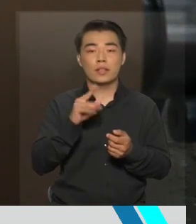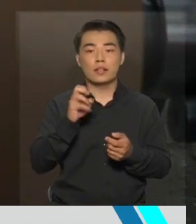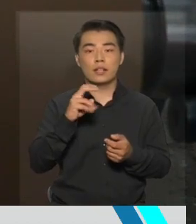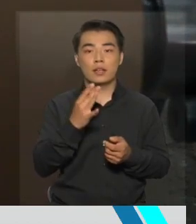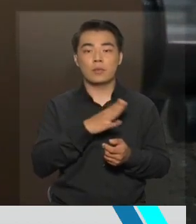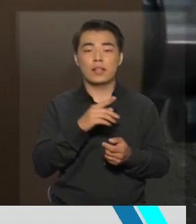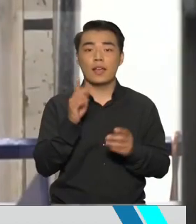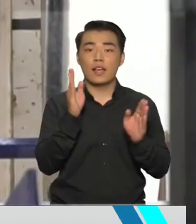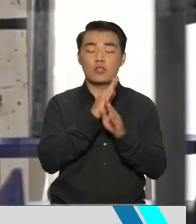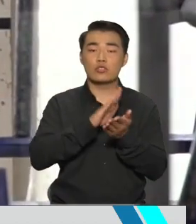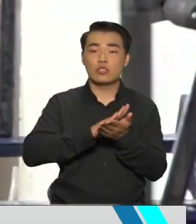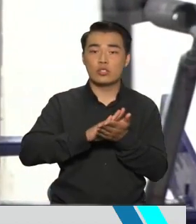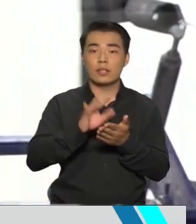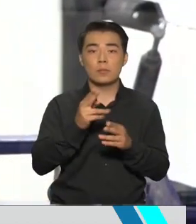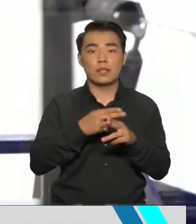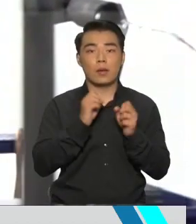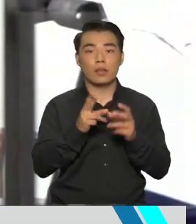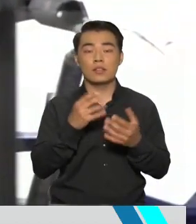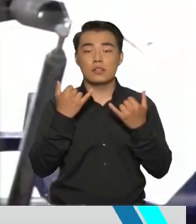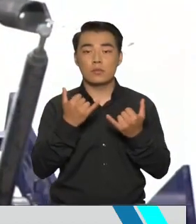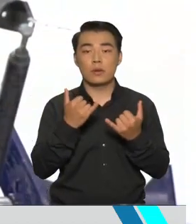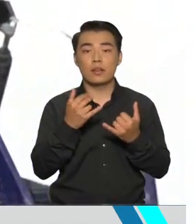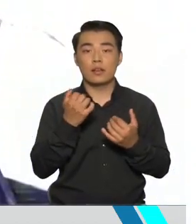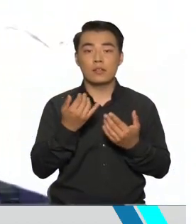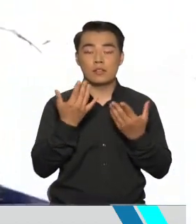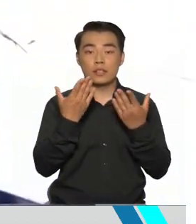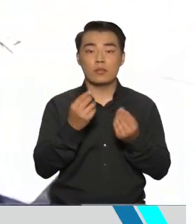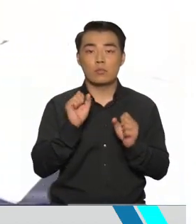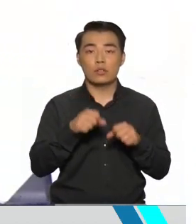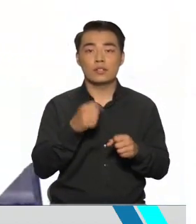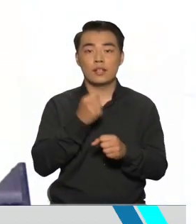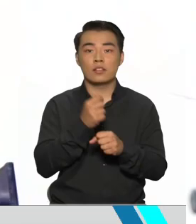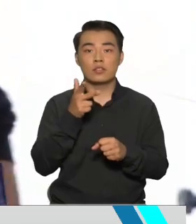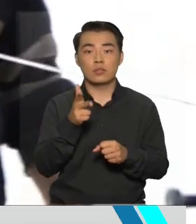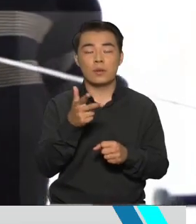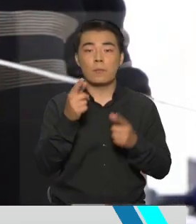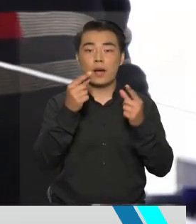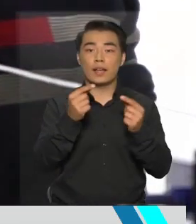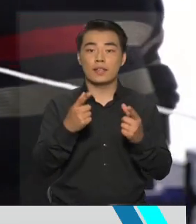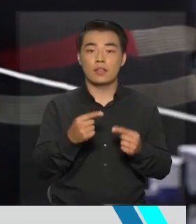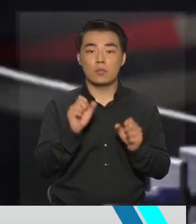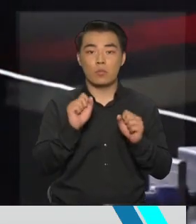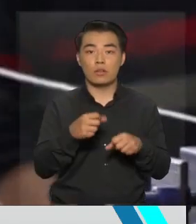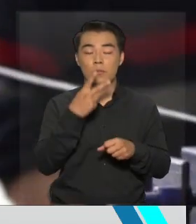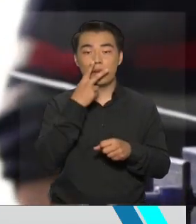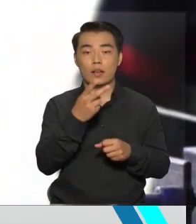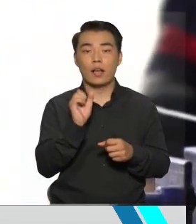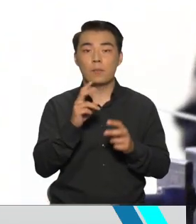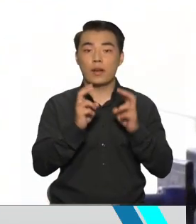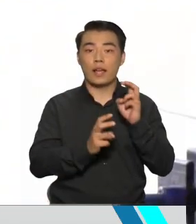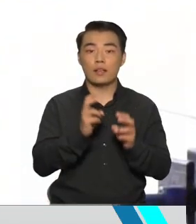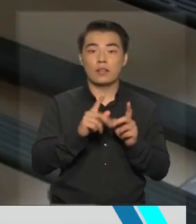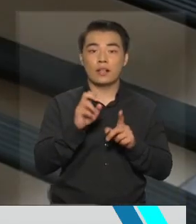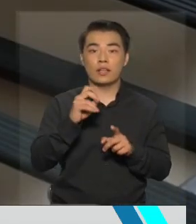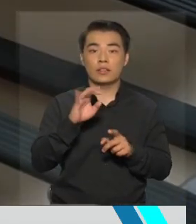тоже экологически чистого и безопасного. Сегодня в день они спокойно могут делать до 3000 пакетов. Если надо, производственная лента